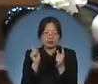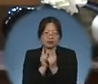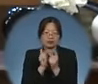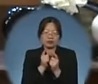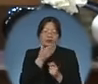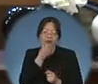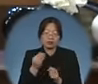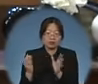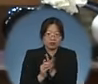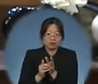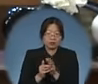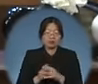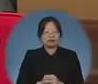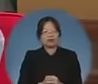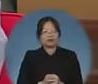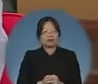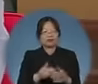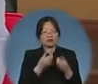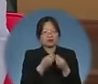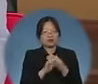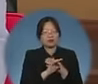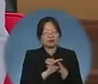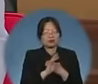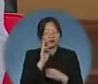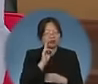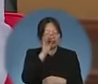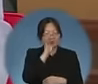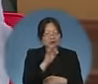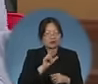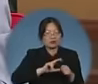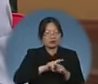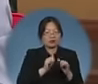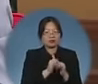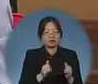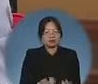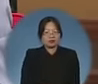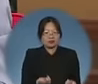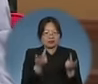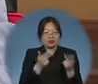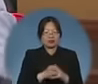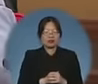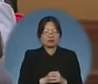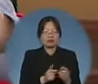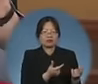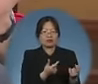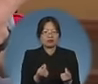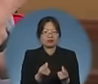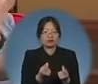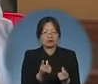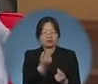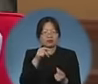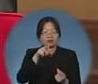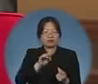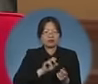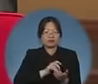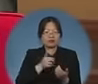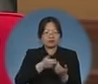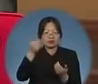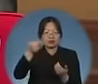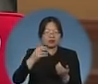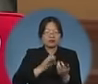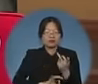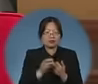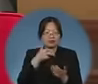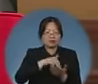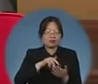먹으면 행복하네요. 그렇죠. 가령 극단적으로 지구에 사람이 없어요. 다 어디 화성으로 떠났는데 아침에 일어났더니